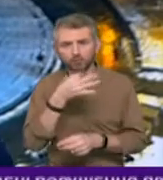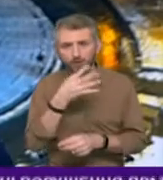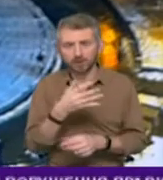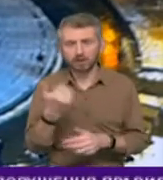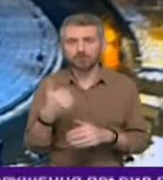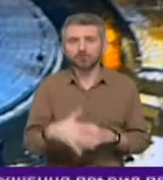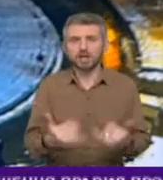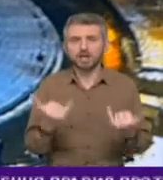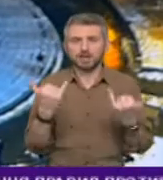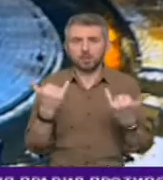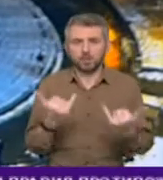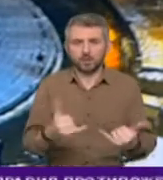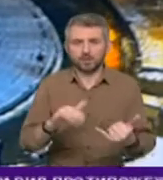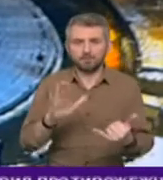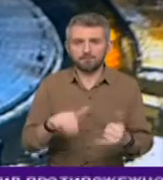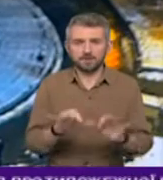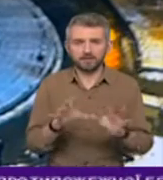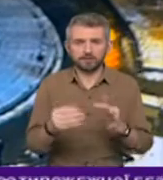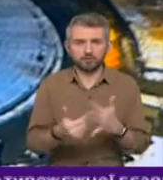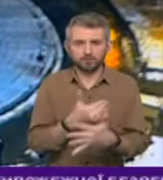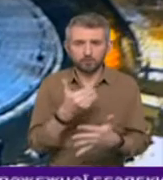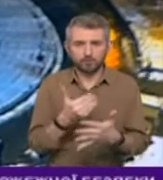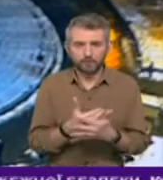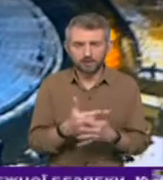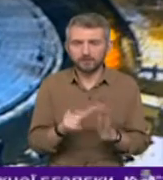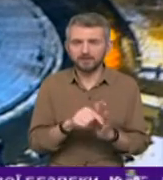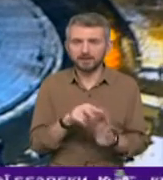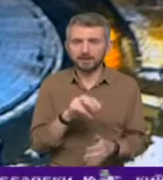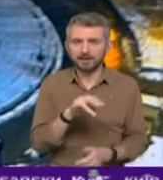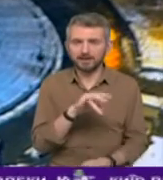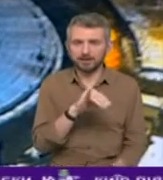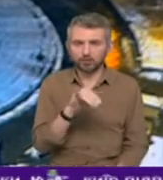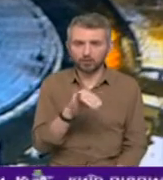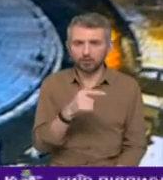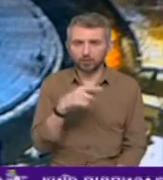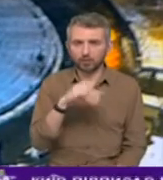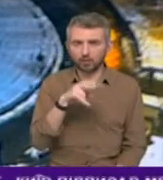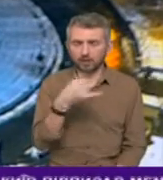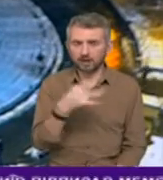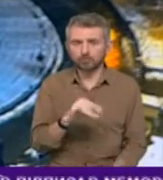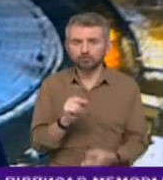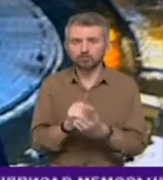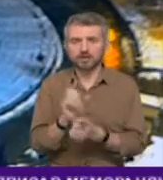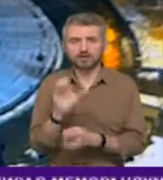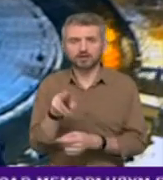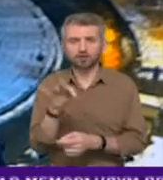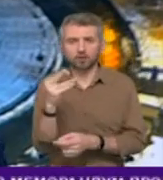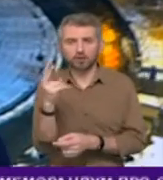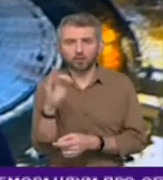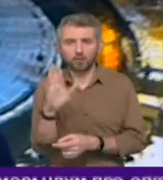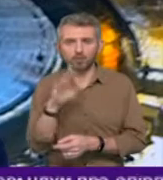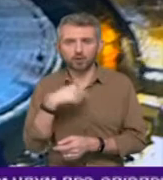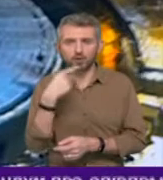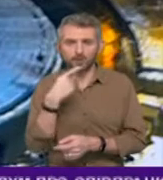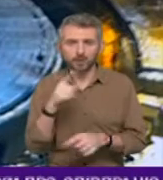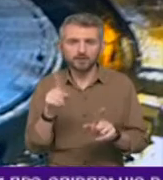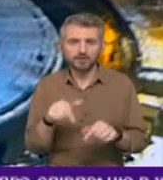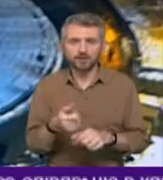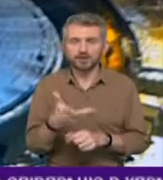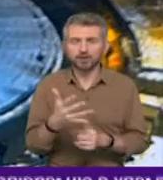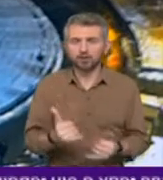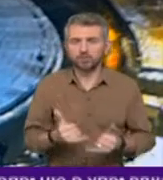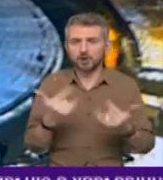21-го йдуть 21-го складати математику. Так, 23-я українська мова і література. І далі, відповідно до списку, ну, я думаю, що